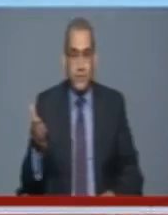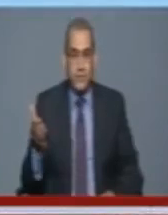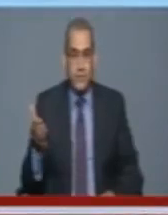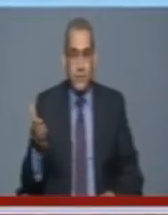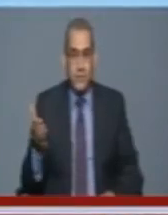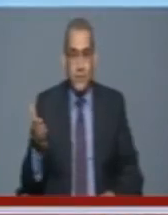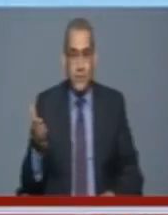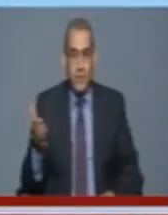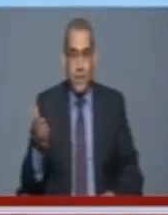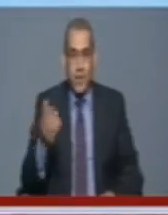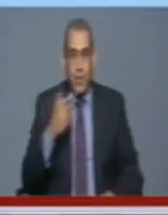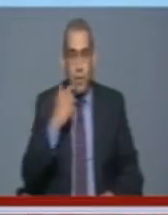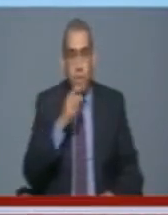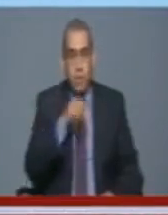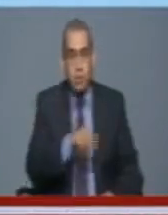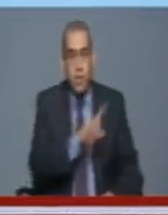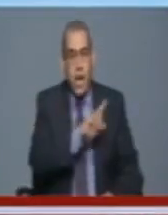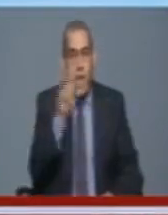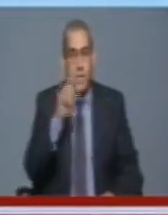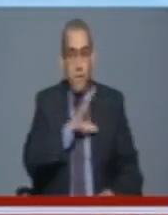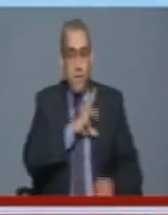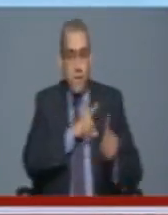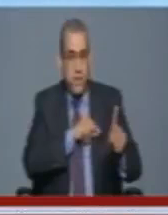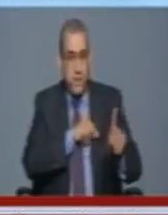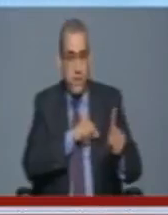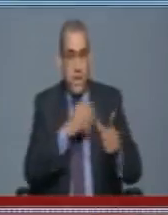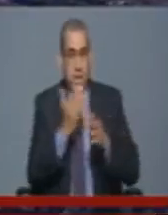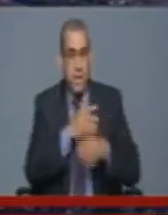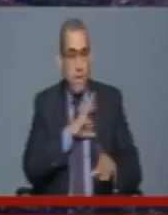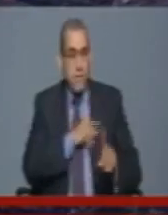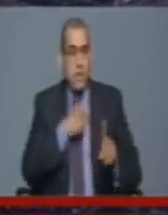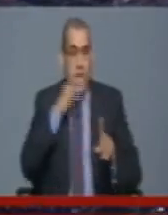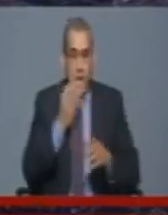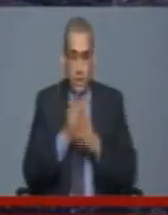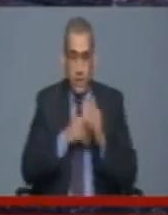مش لازم تكون فلسطيني عشان تحب فلسطين.